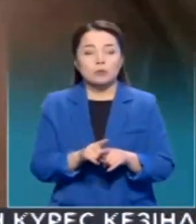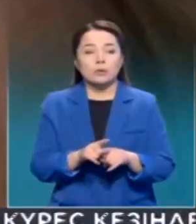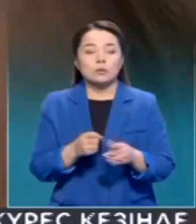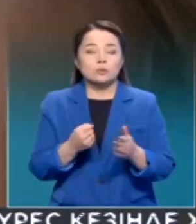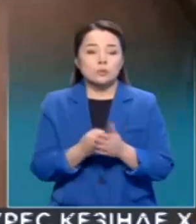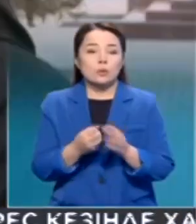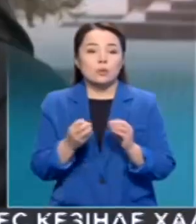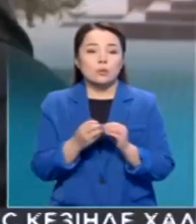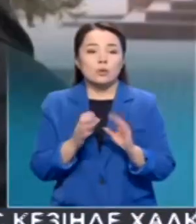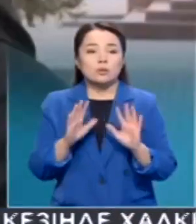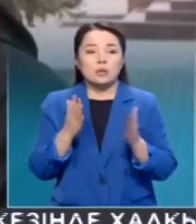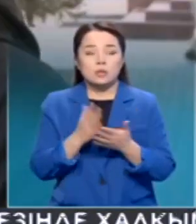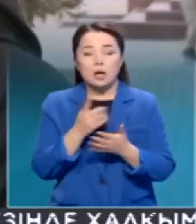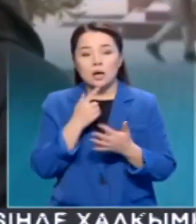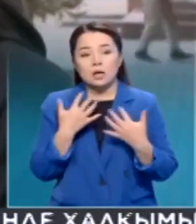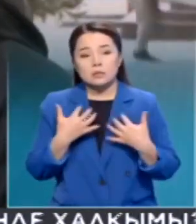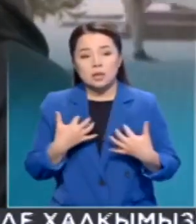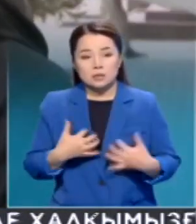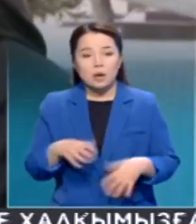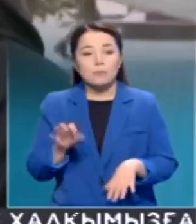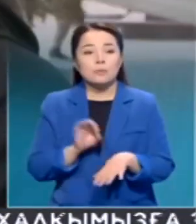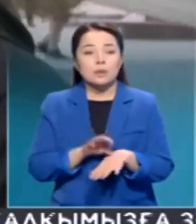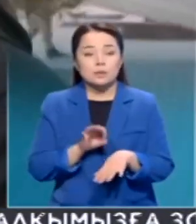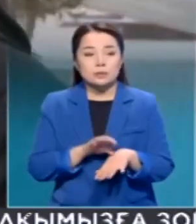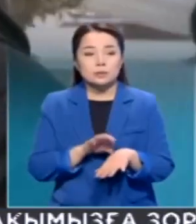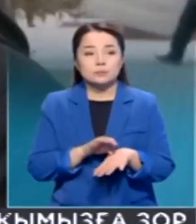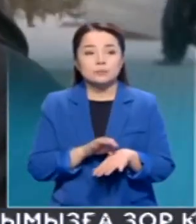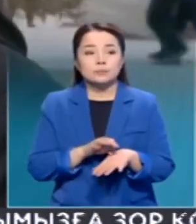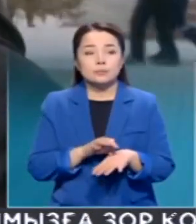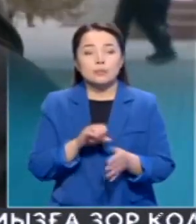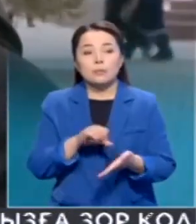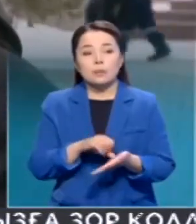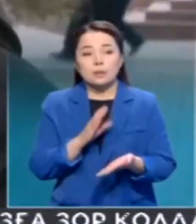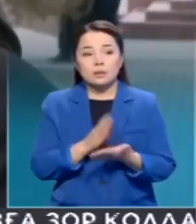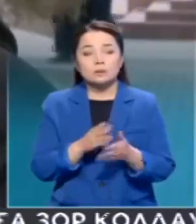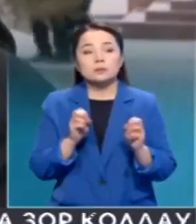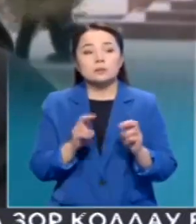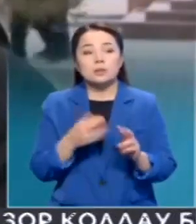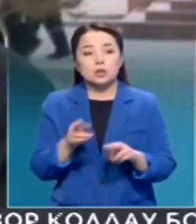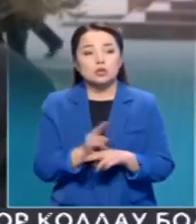дейінгі тіркеліп жатыр. Қызылша сырқатына қарсы